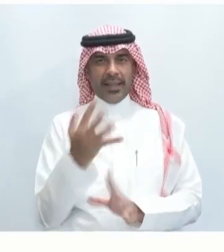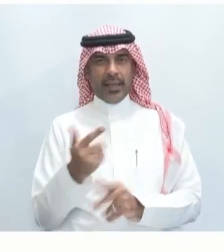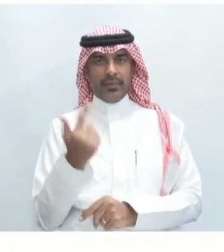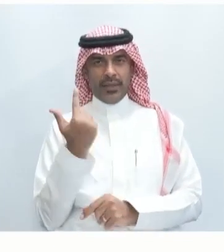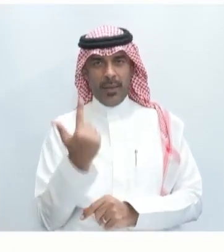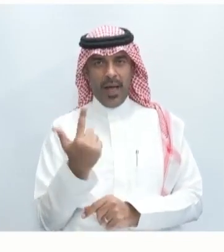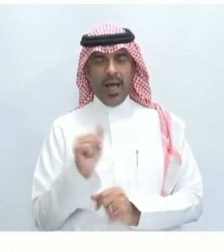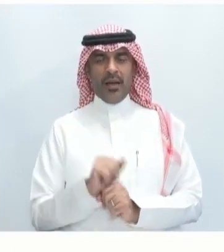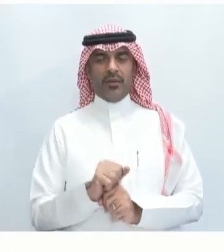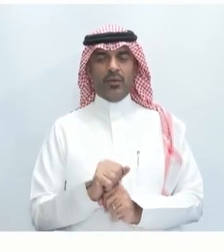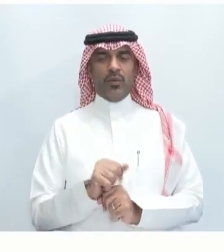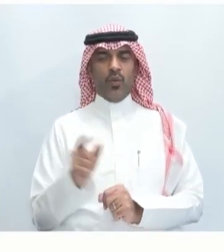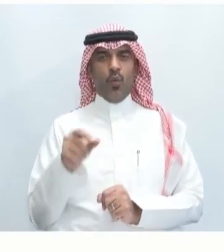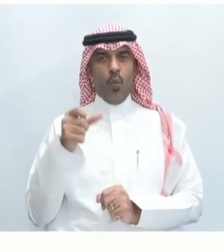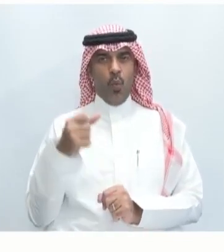احد